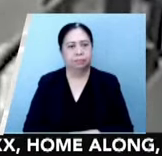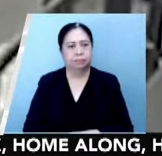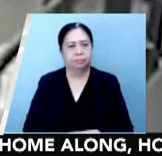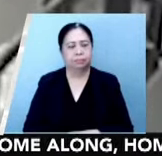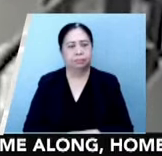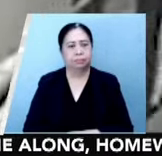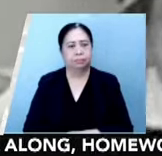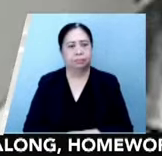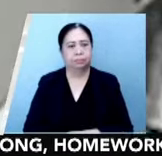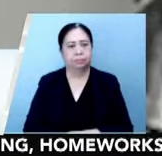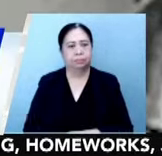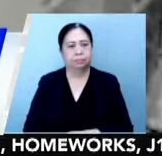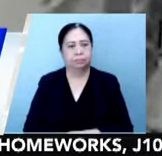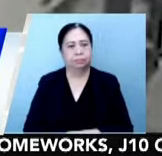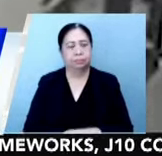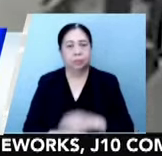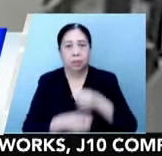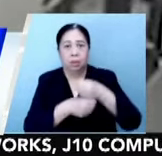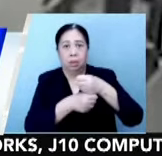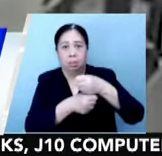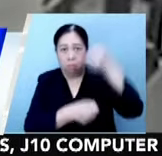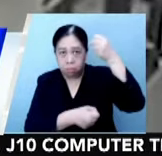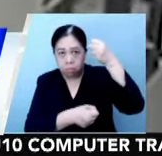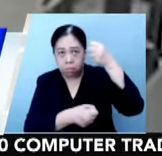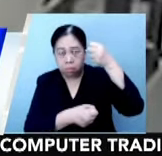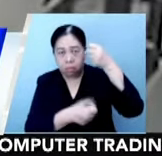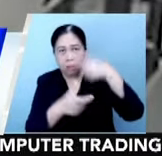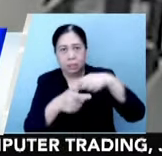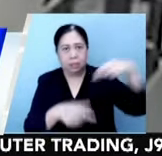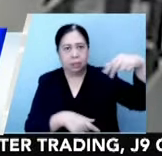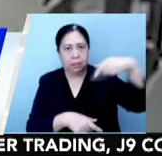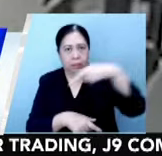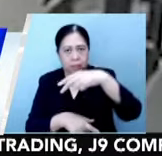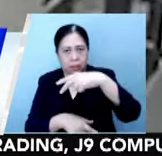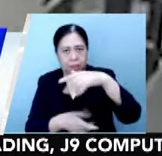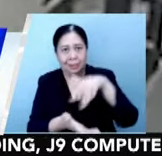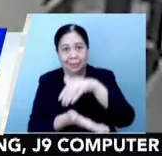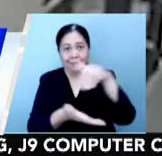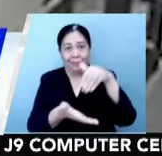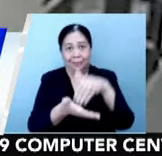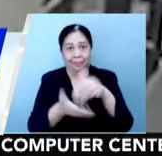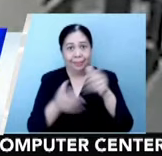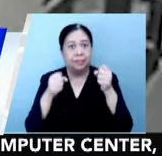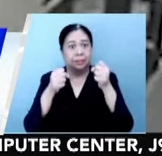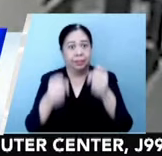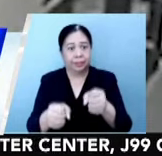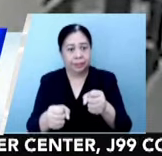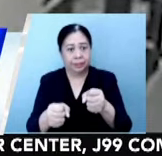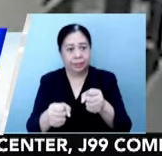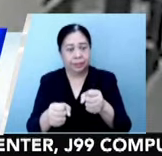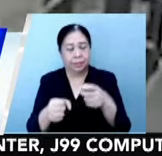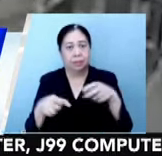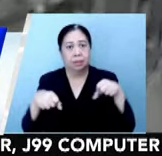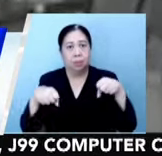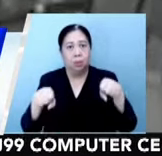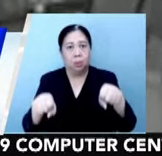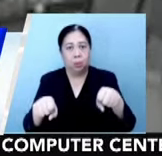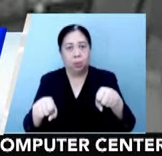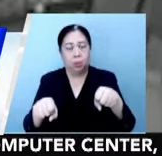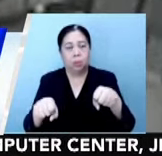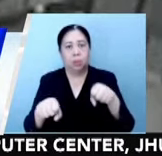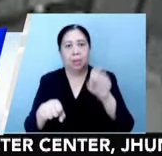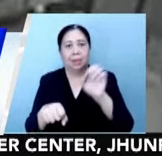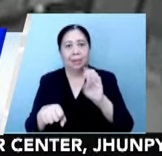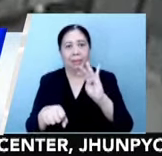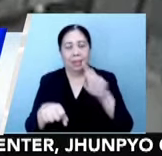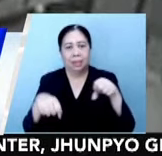Nagbukas ng payog sa katumawin ang babaeng ito, pero pagdating sa gitna ng kalsada, nabangga siya ng dumaang e-bike na tumba